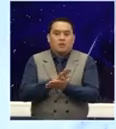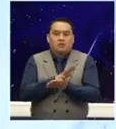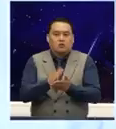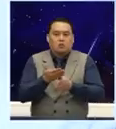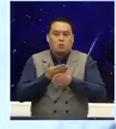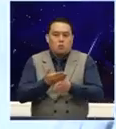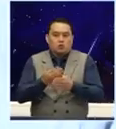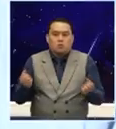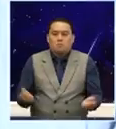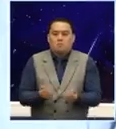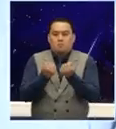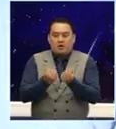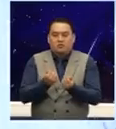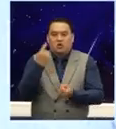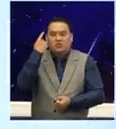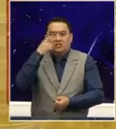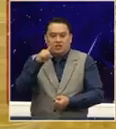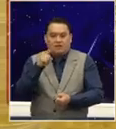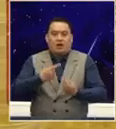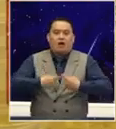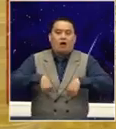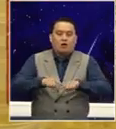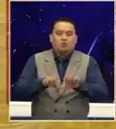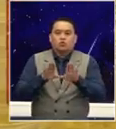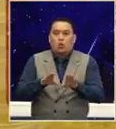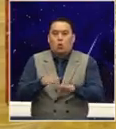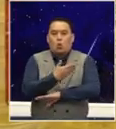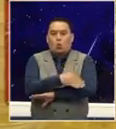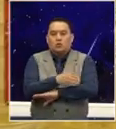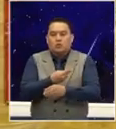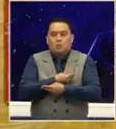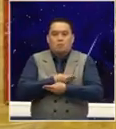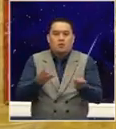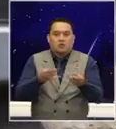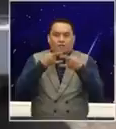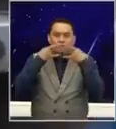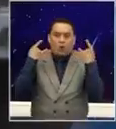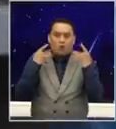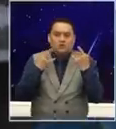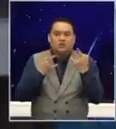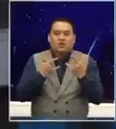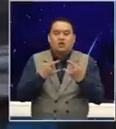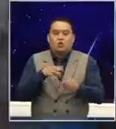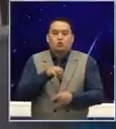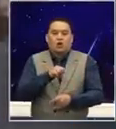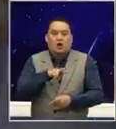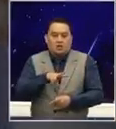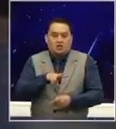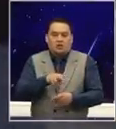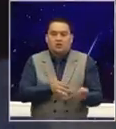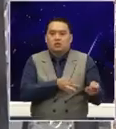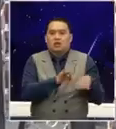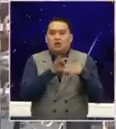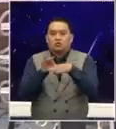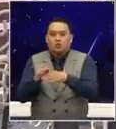Волокольского района поддержали эту инициативу. Они организовали не только уличную раздачу масок и информационных листовок жителям Ушарала, но и доставили на